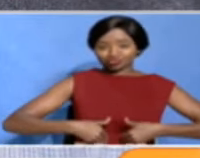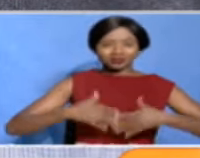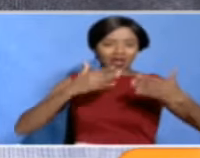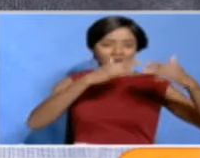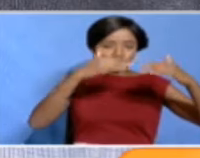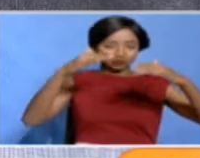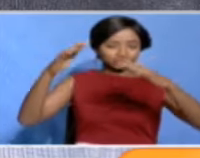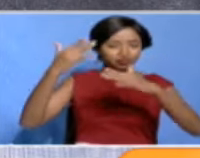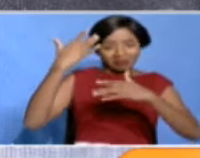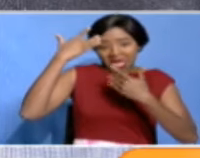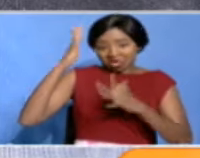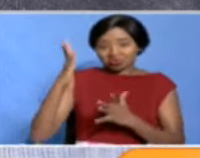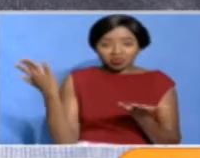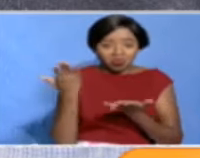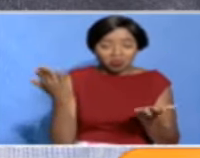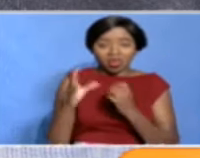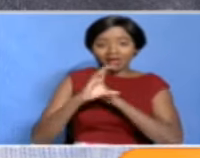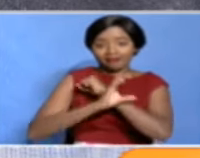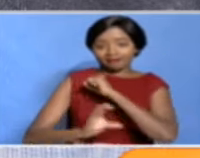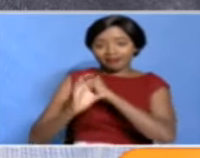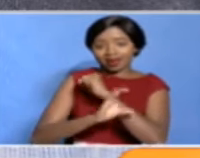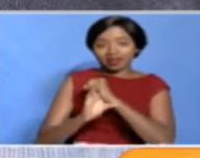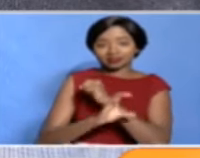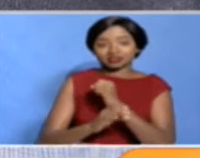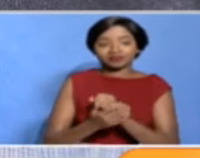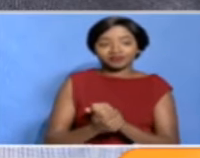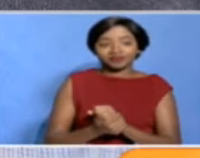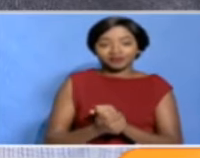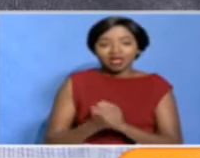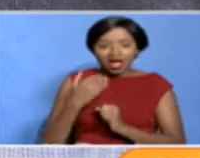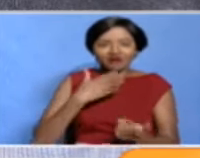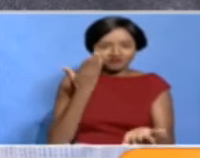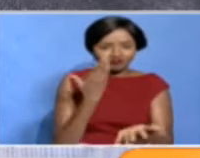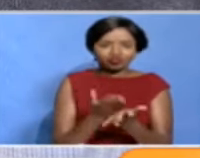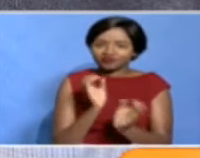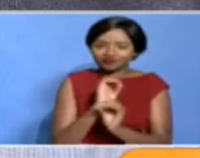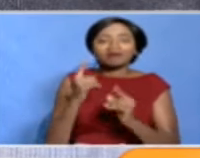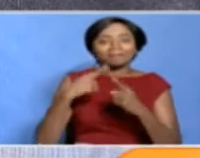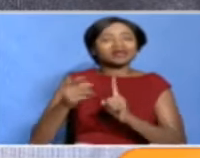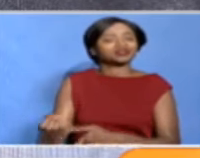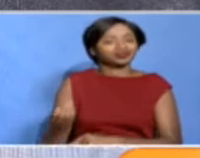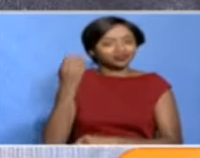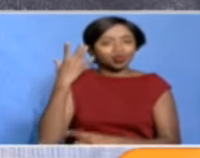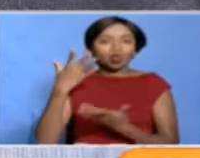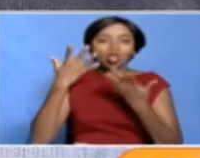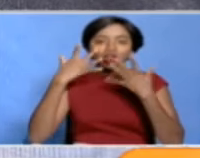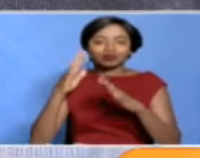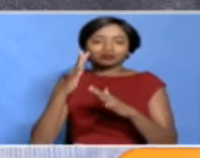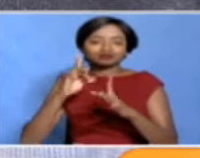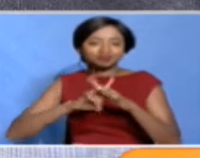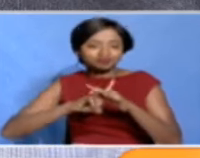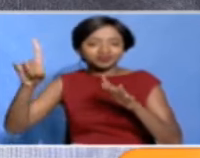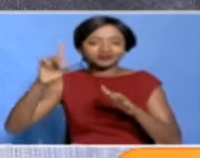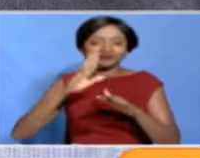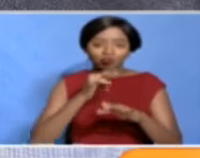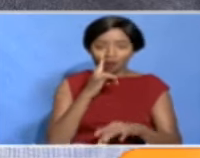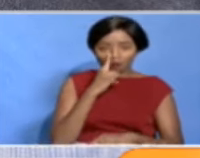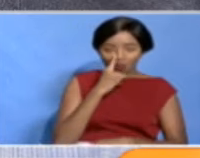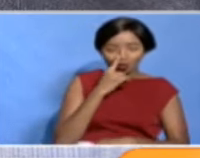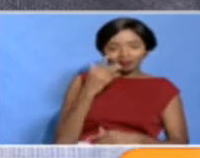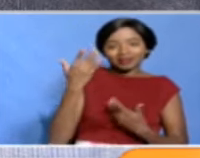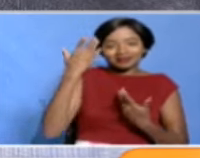Siwezi kusema ni Somali ama ni nchi gani kwa sababu wametoka. Wengine hawana hatuna ithibati, lakini tunajua kama walipotea makwao na hawajulikani walipo.